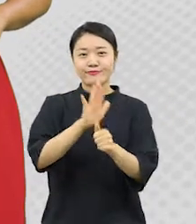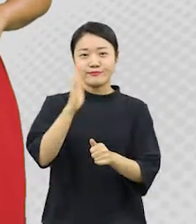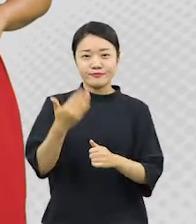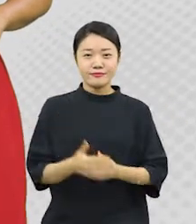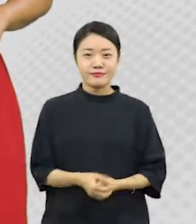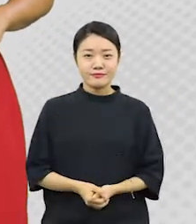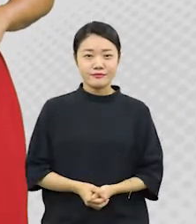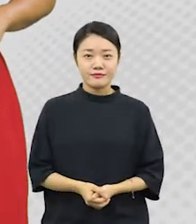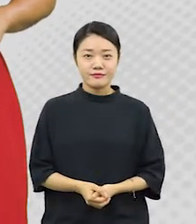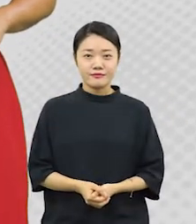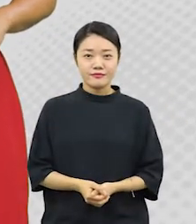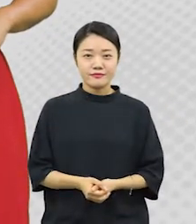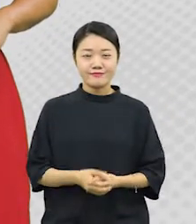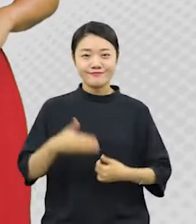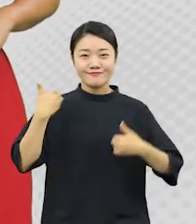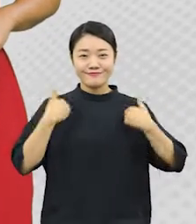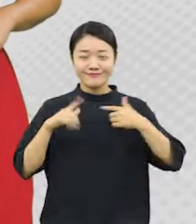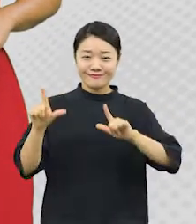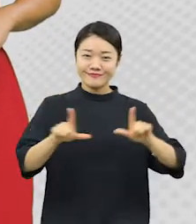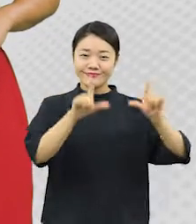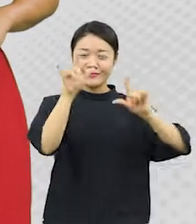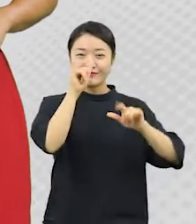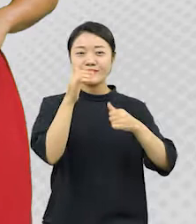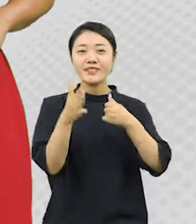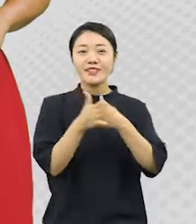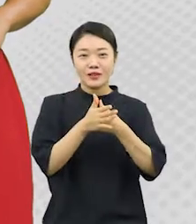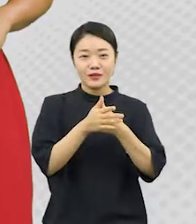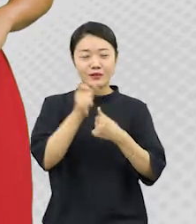즐겁게 보낸 시간만큼 현명하게 추석